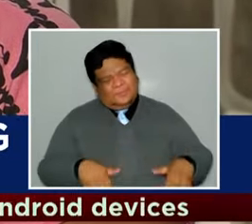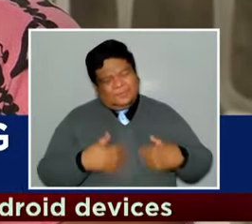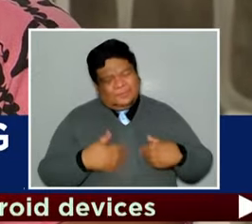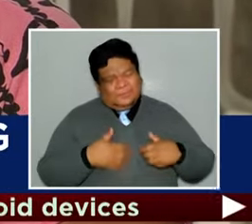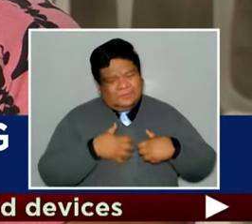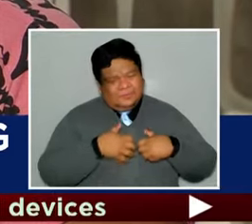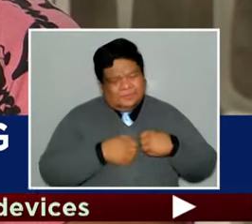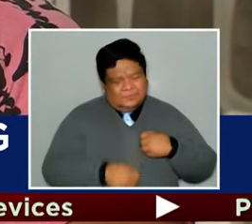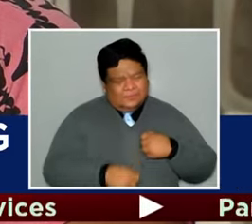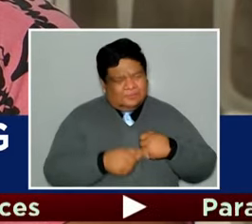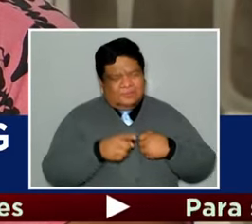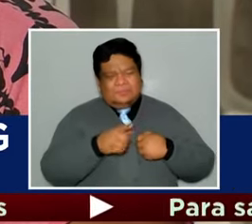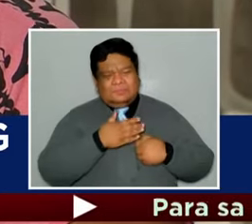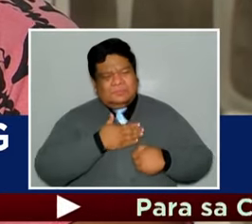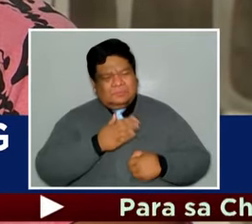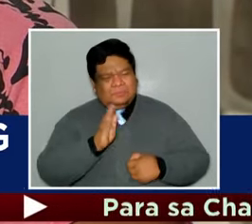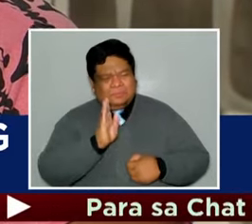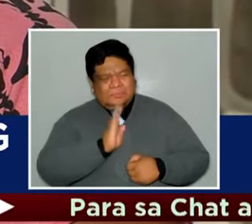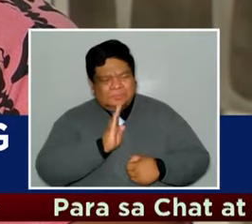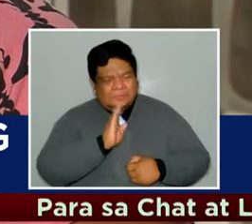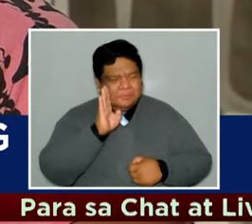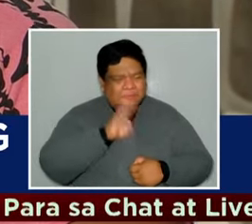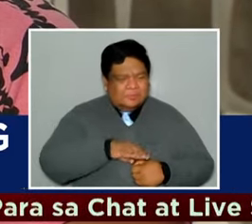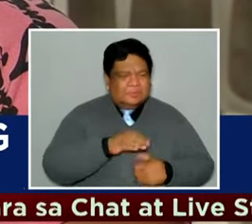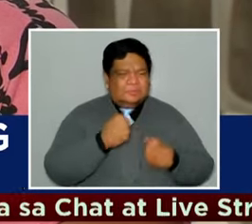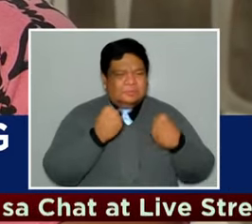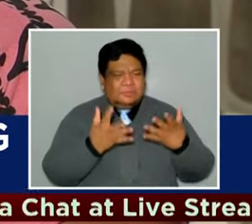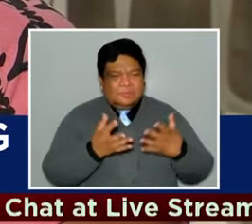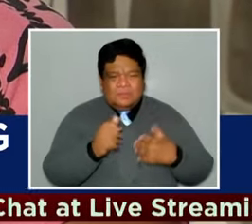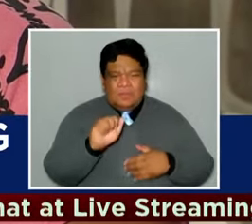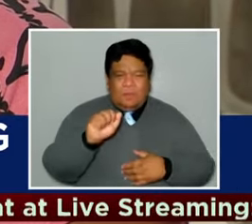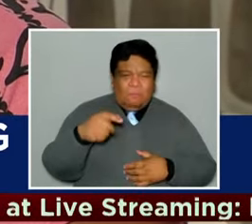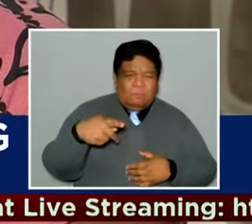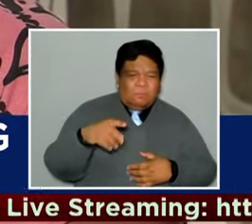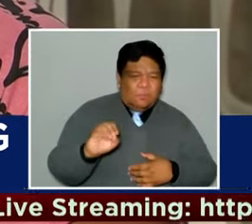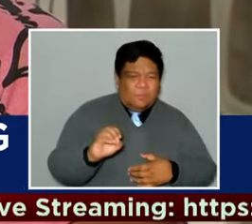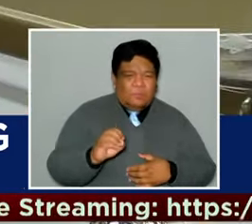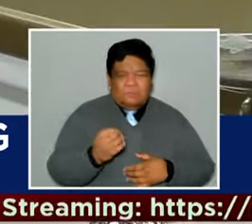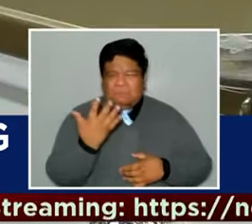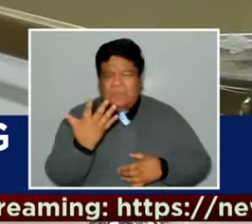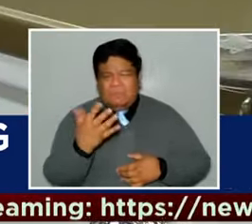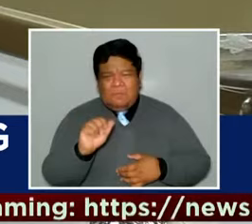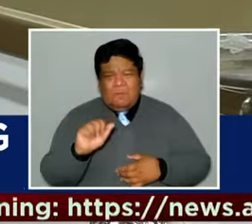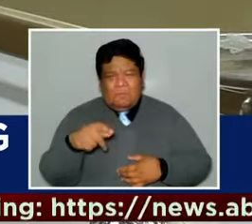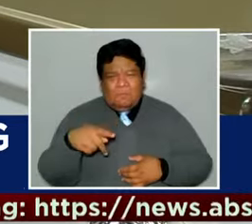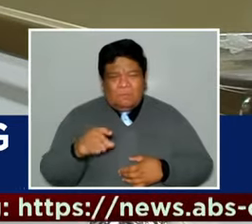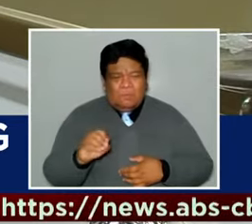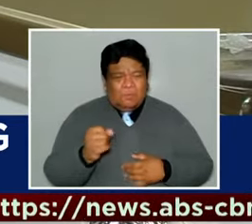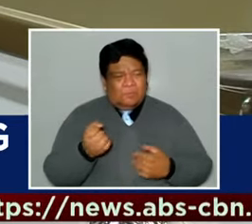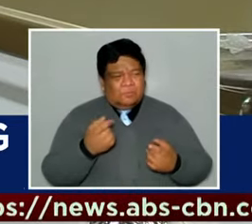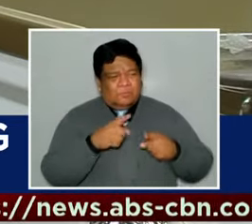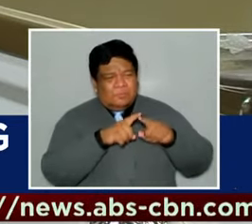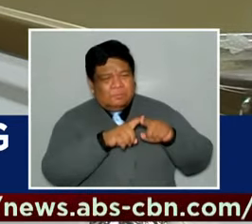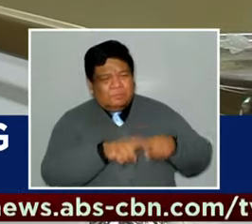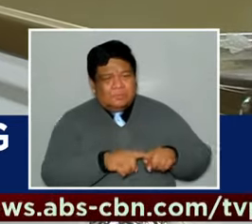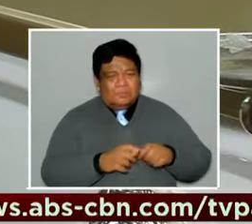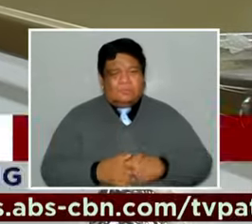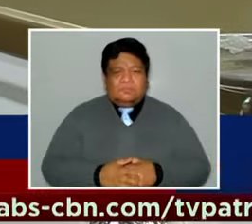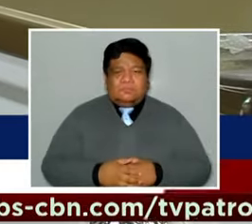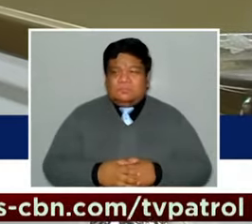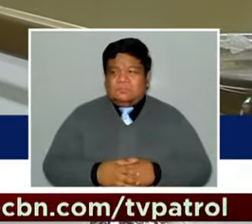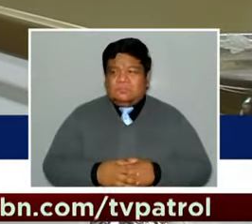ito. Napakarami po niyang apo. Nasa umaaso din po sa kanya. Wala na po sa palo na